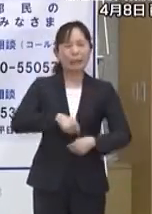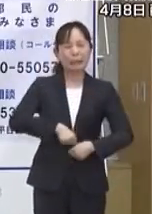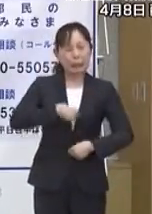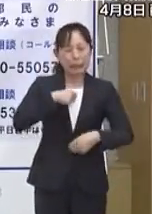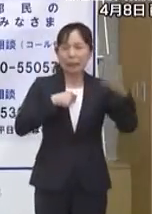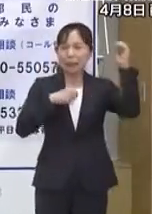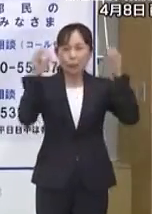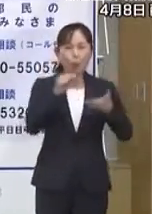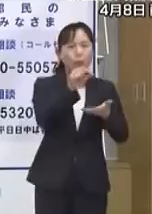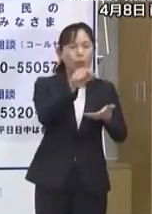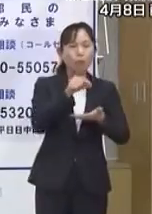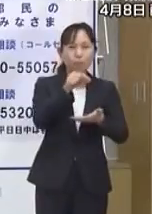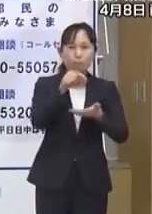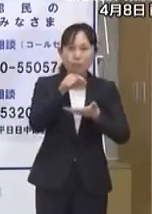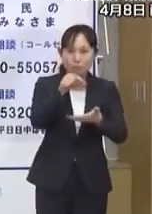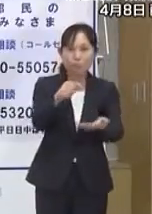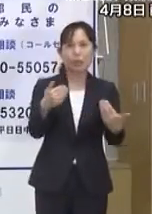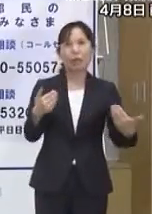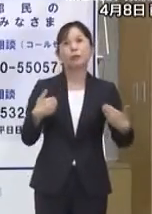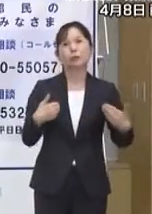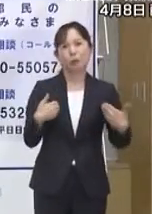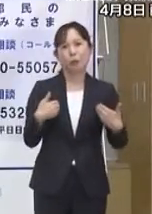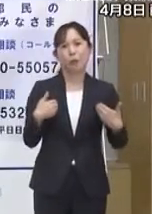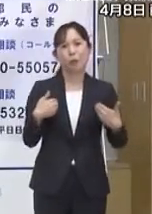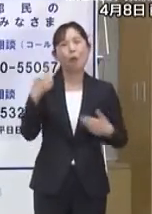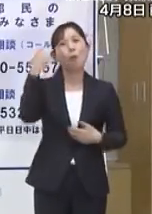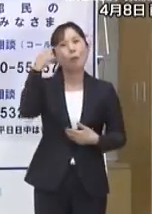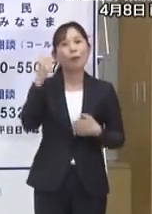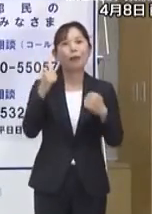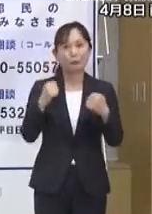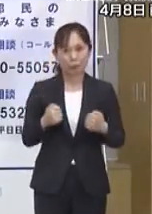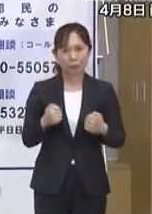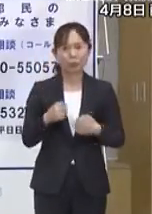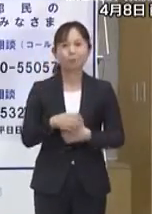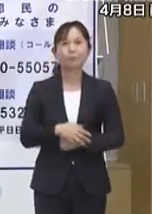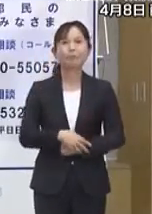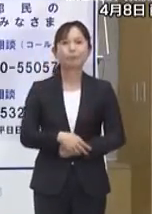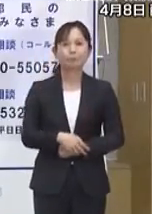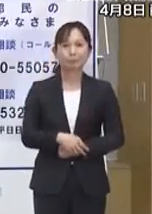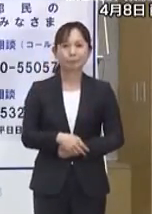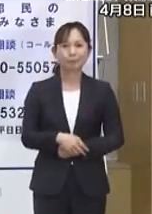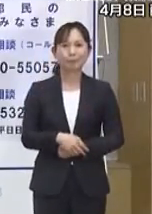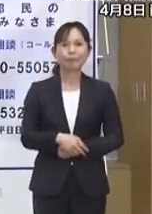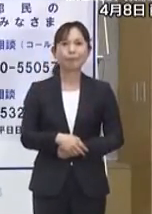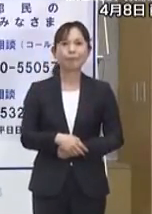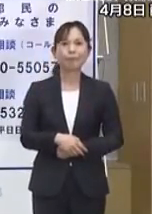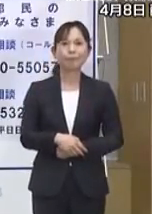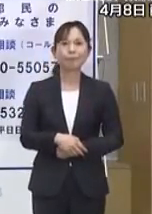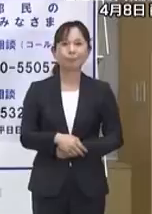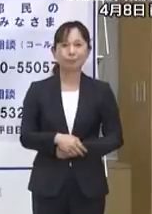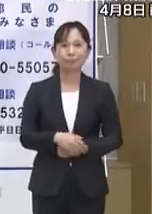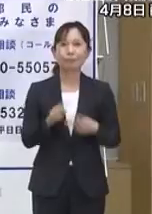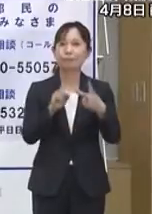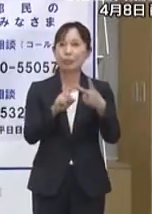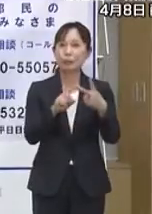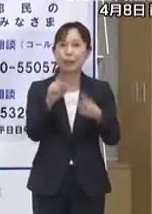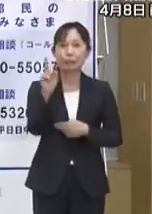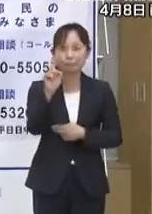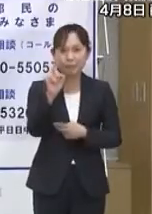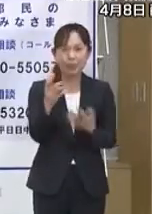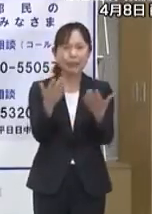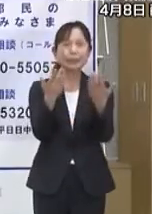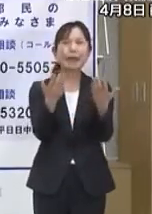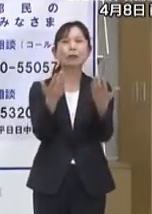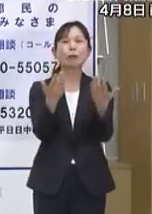行うべき多様なメディアを通じまして効果的に情報発信をするという点第二に学校